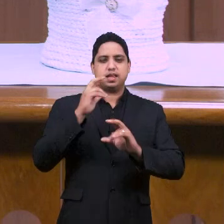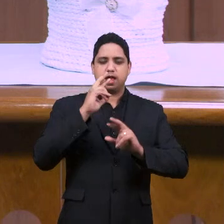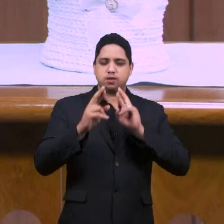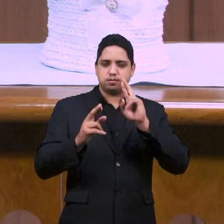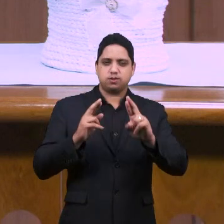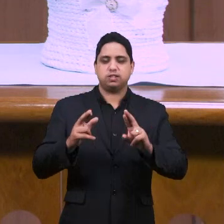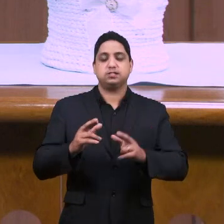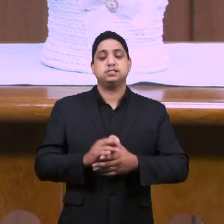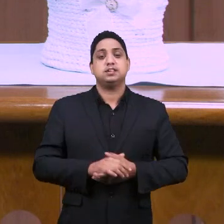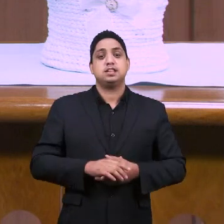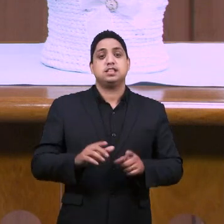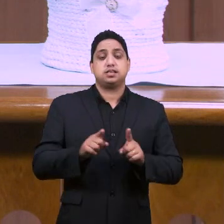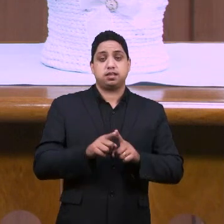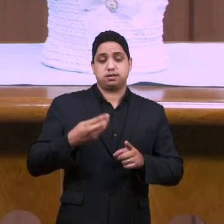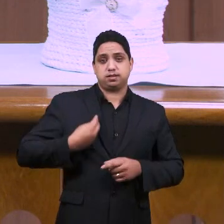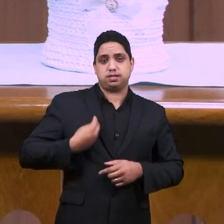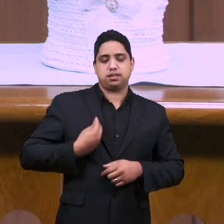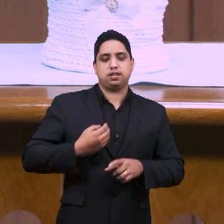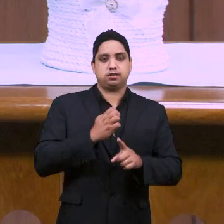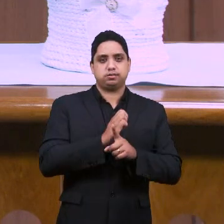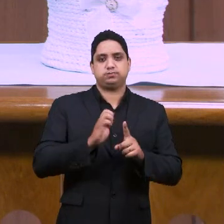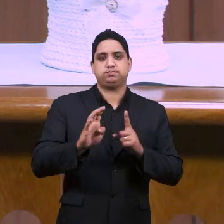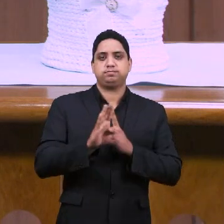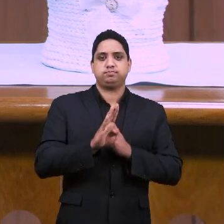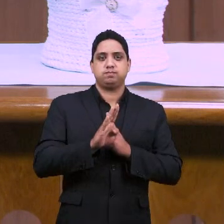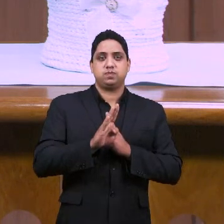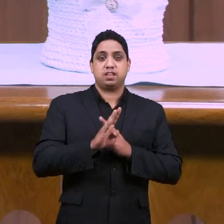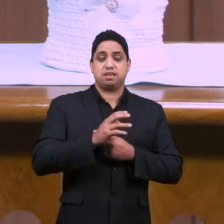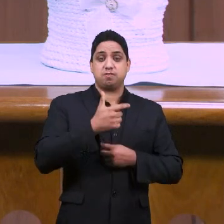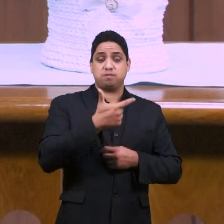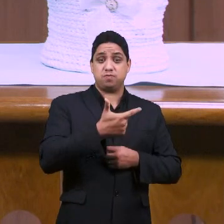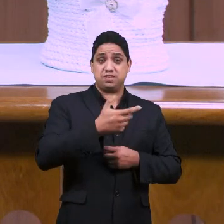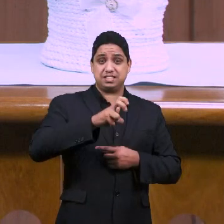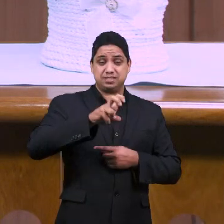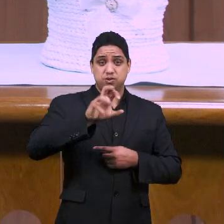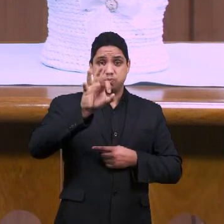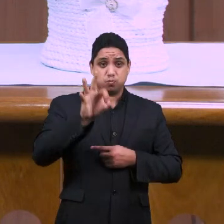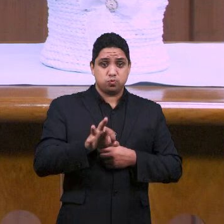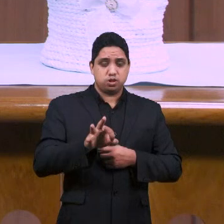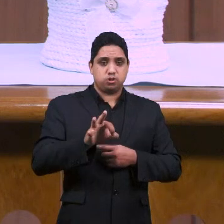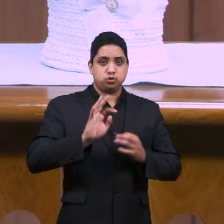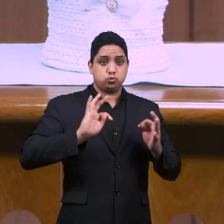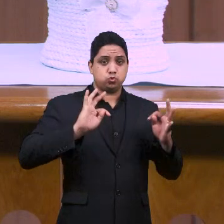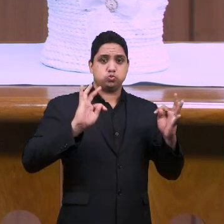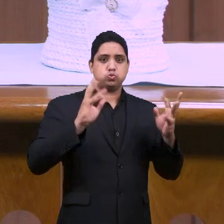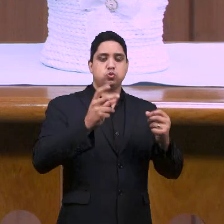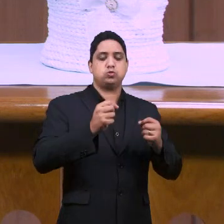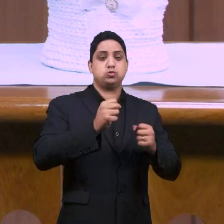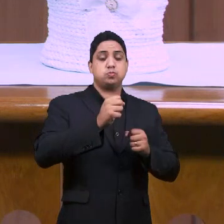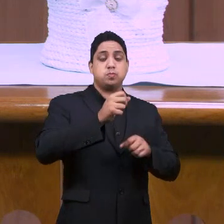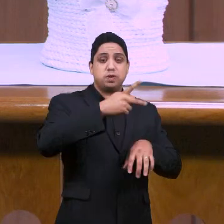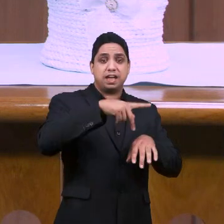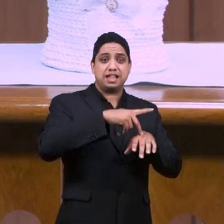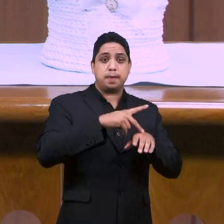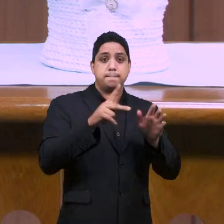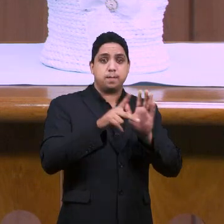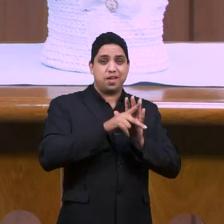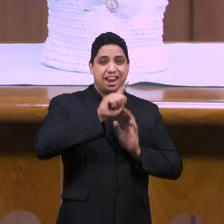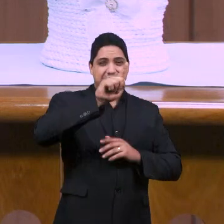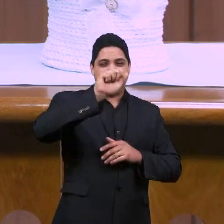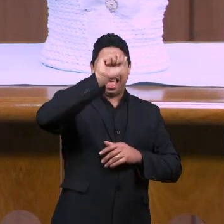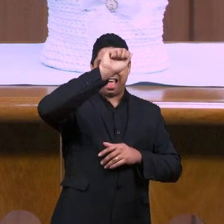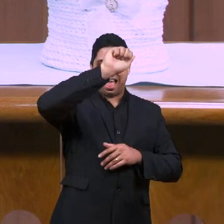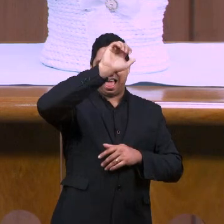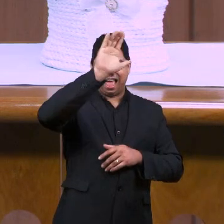aussi avec l'envoi des réponses et ont participé à l'école publique. 25% des pays a été